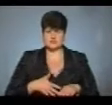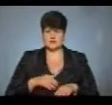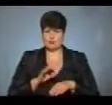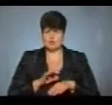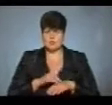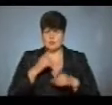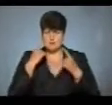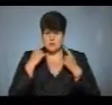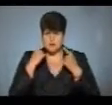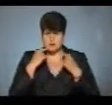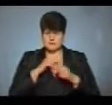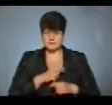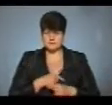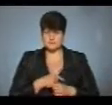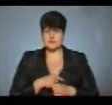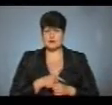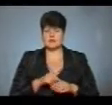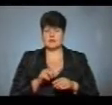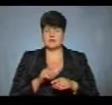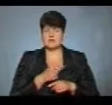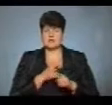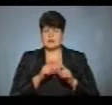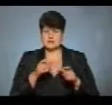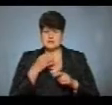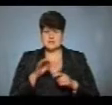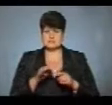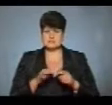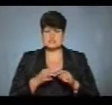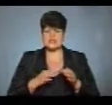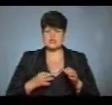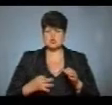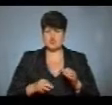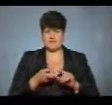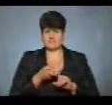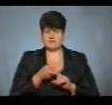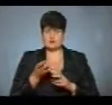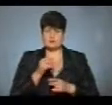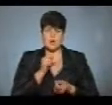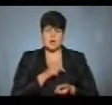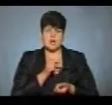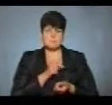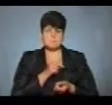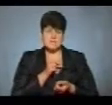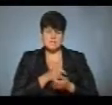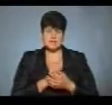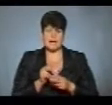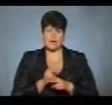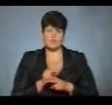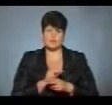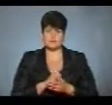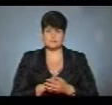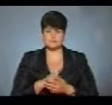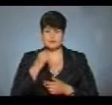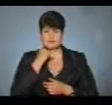почала плакати сильно. Лікарі сказали, що це кишкова інфекція і ще потрібно капати і лікувати.